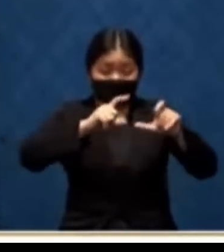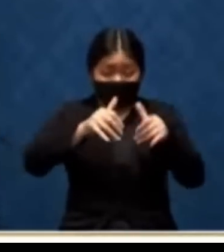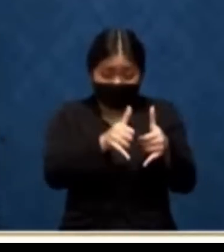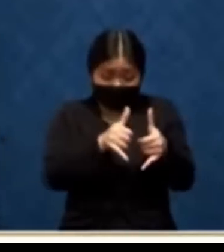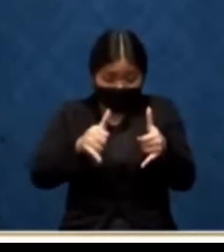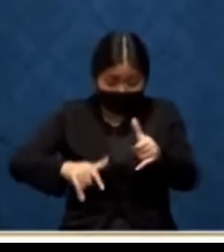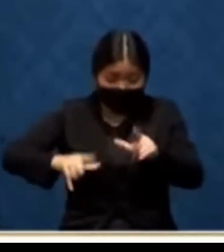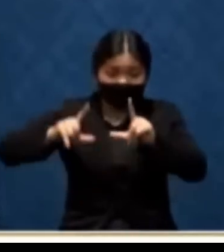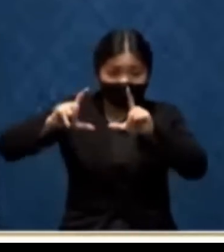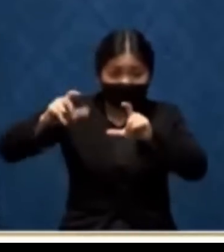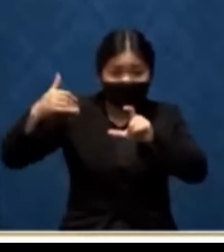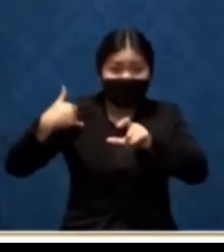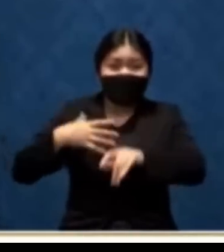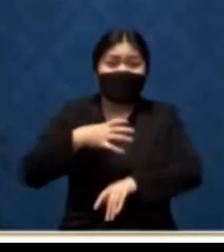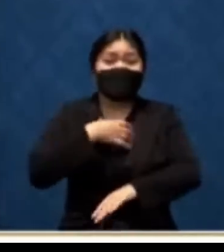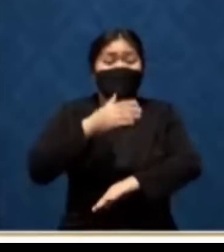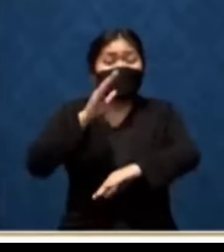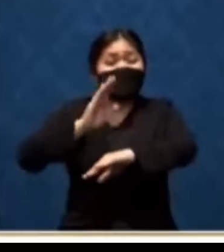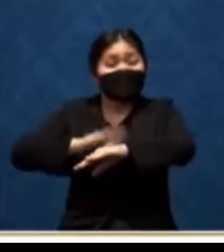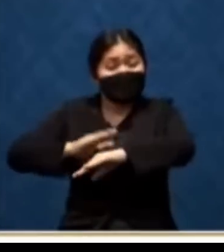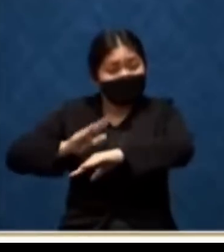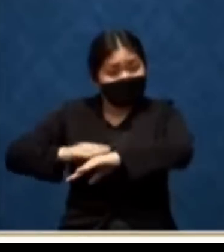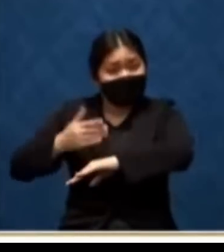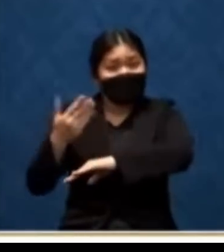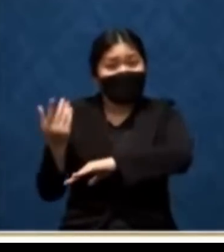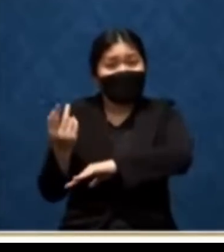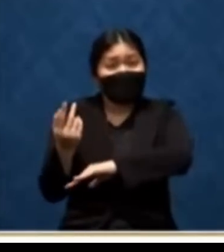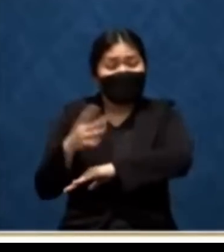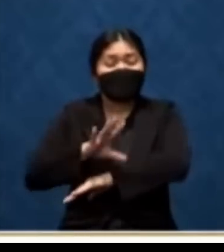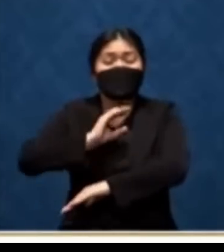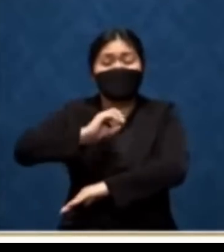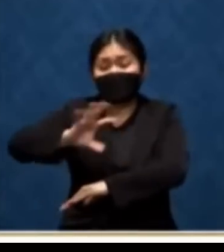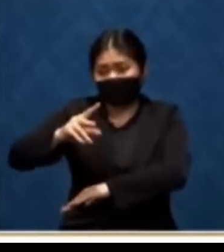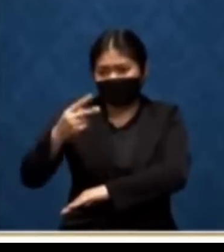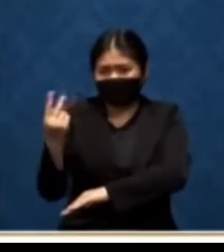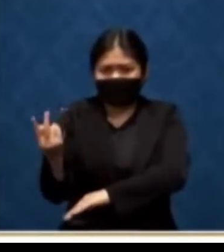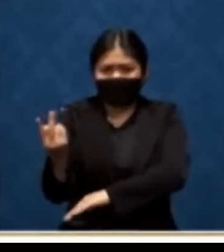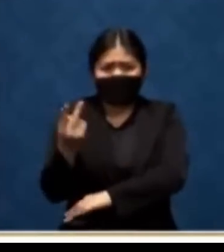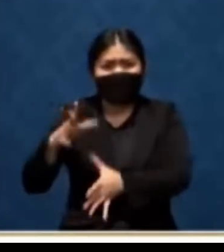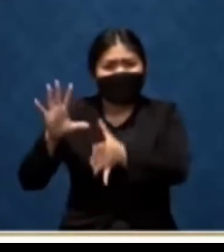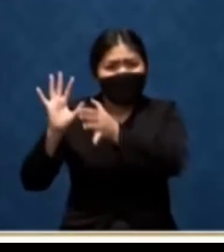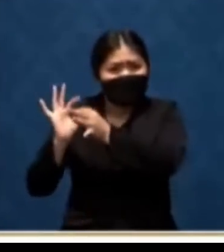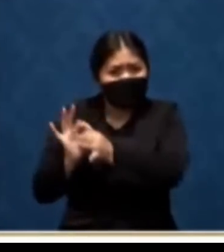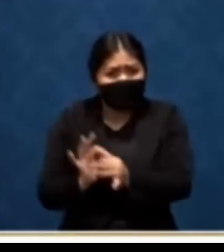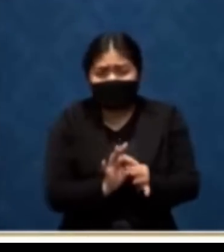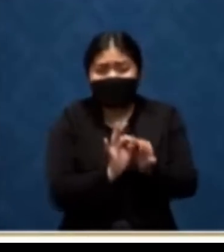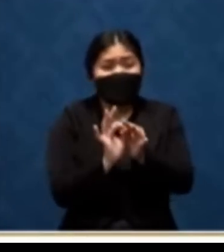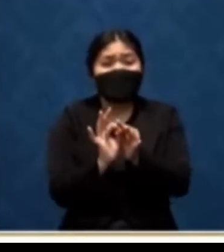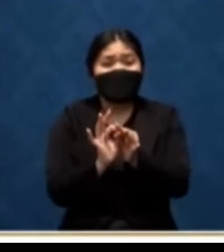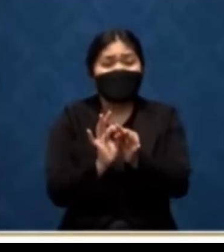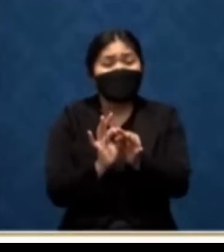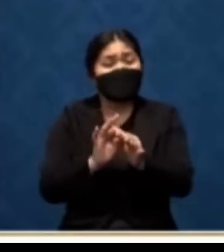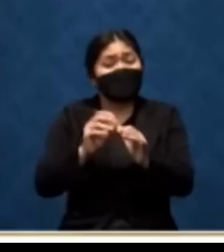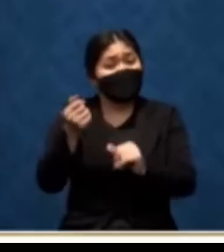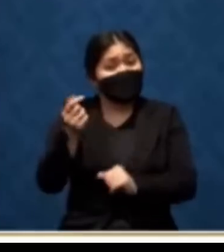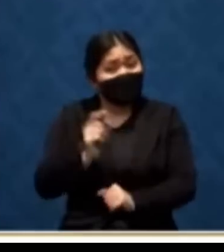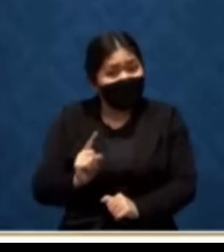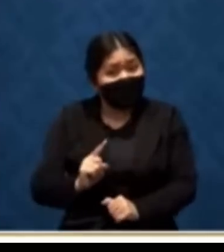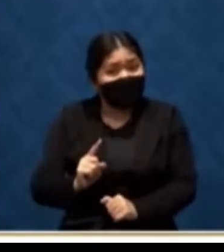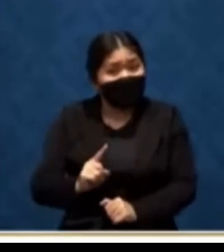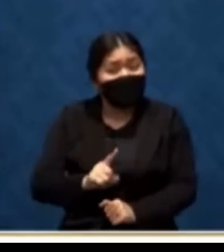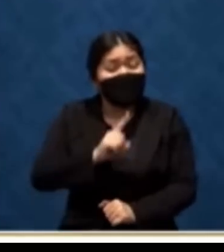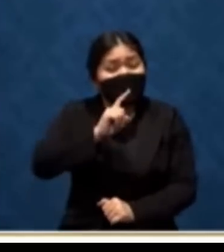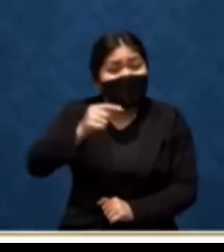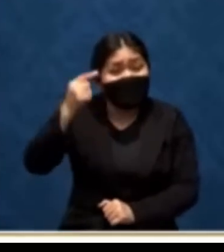อยากให้ตำรวจเรียกทั้งสองคนนะครับว่าเกี่ยวข้องกับขบวนการจีนสีเทานี้อย่างไรพลเอกประยุทธ์คิดจะ